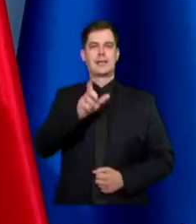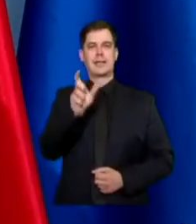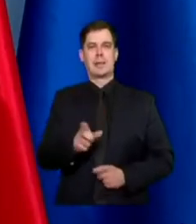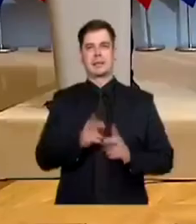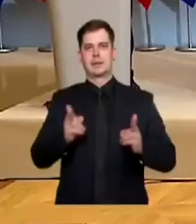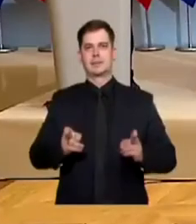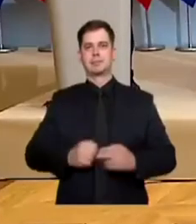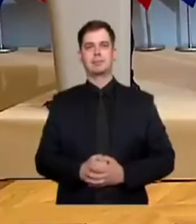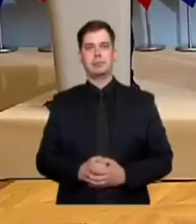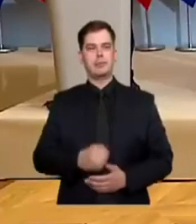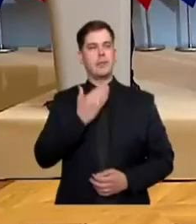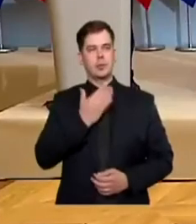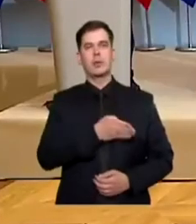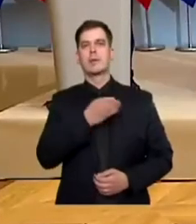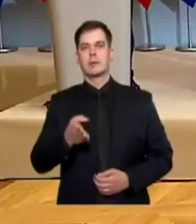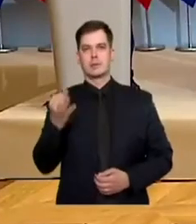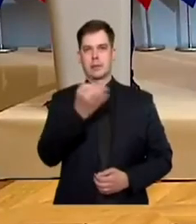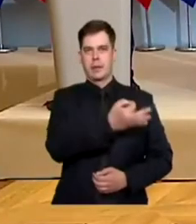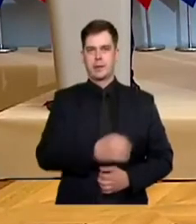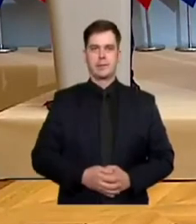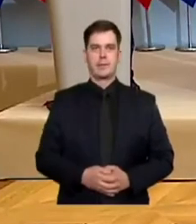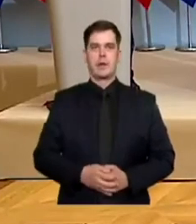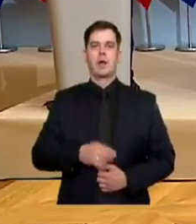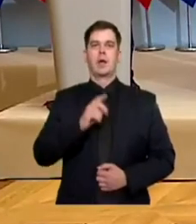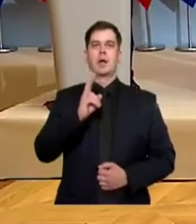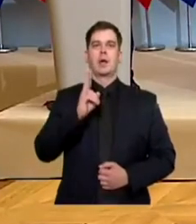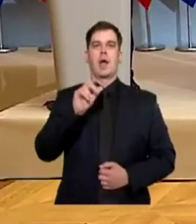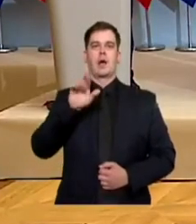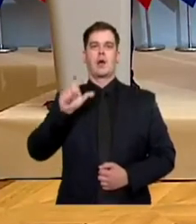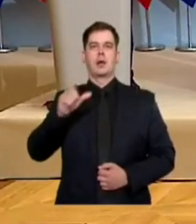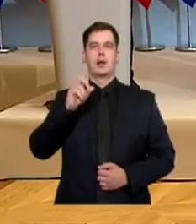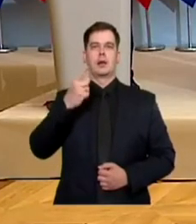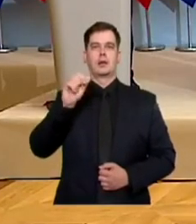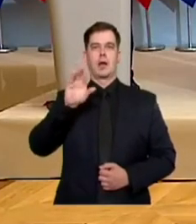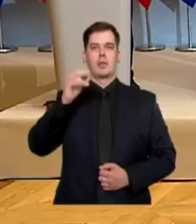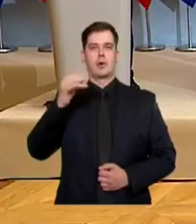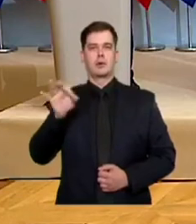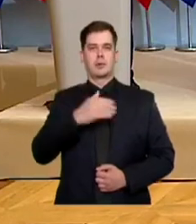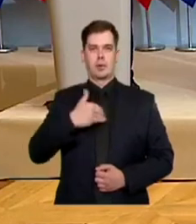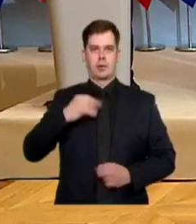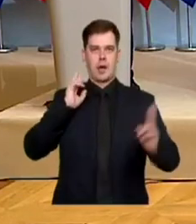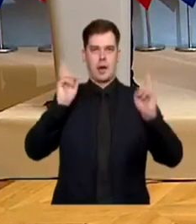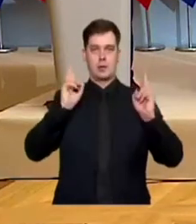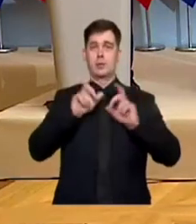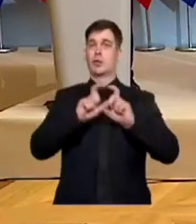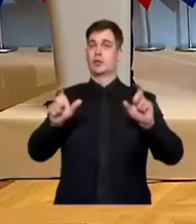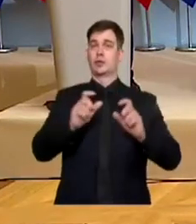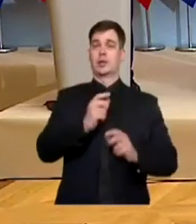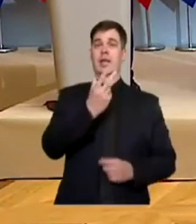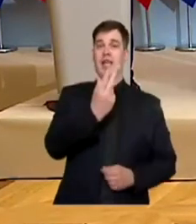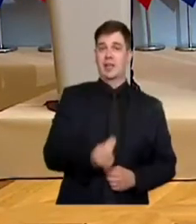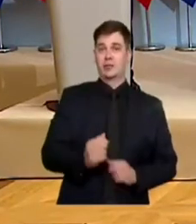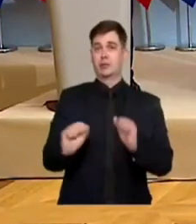semestru. Dziękuję bardzo. Proszę o kolejne pytanie. Redaktor Karol Darmoros, Polskie Radio. Czy jesienią i zimą w czasie